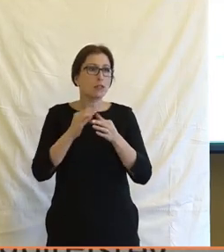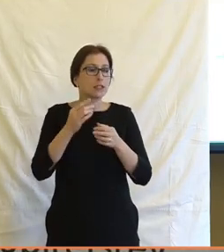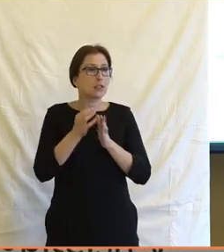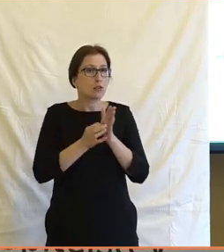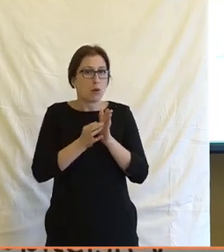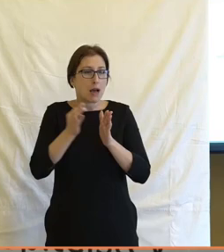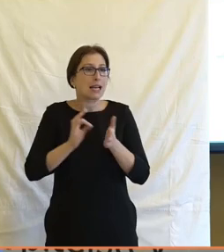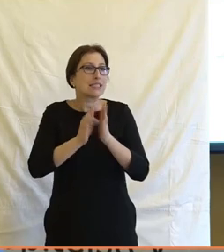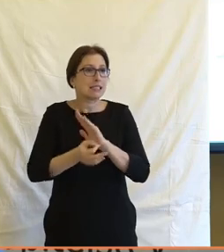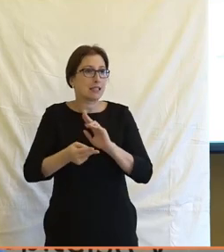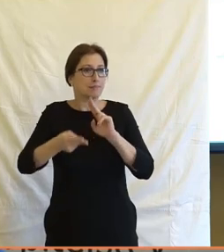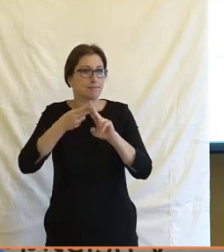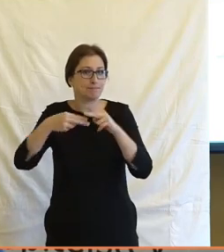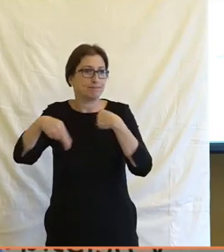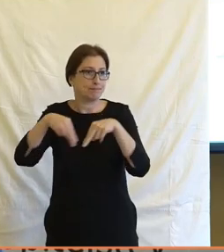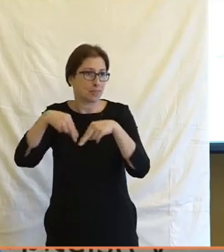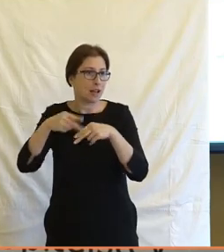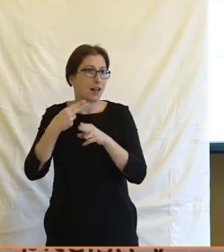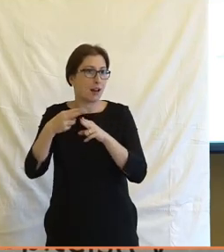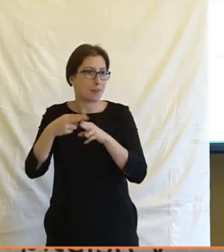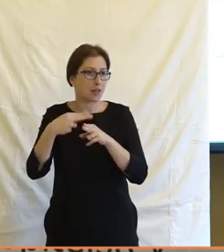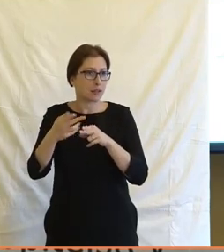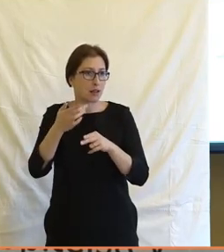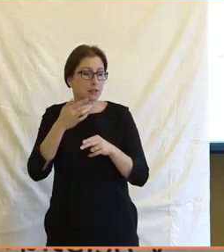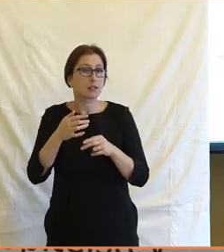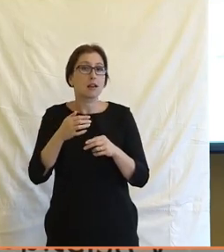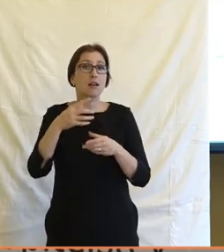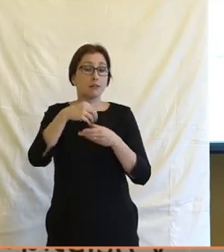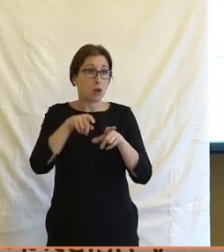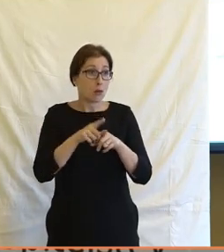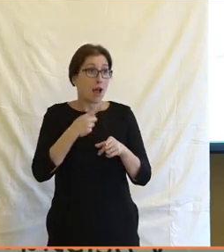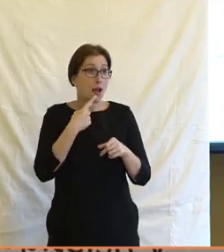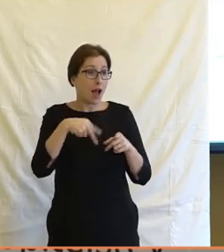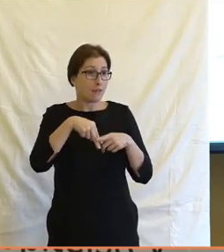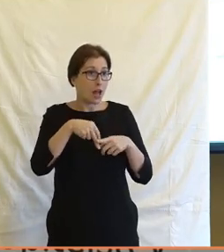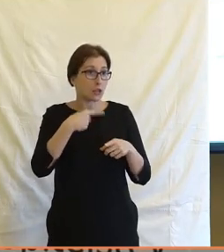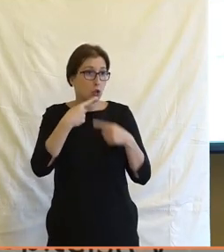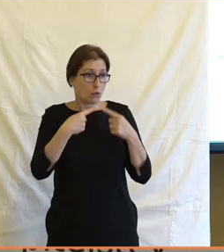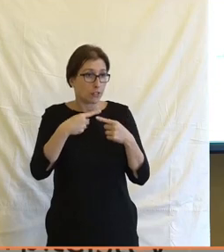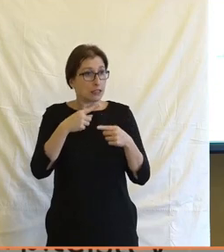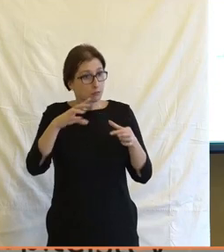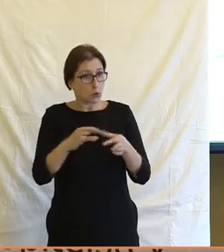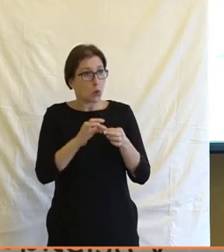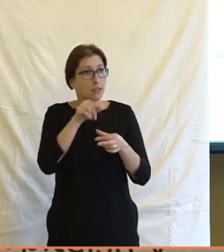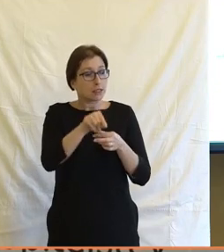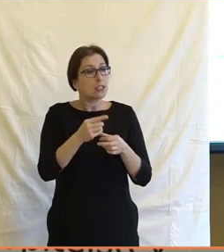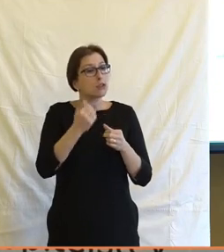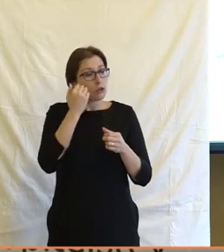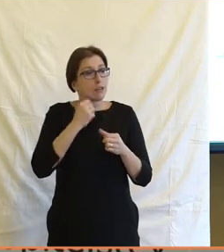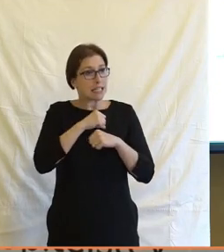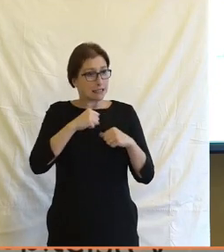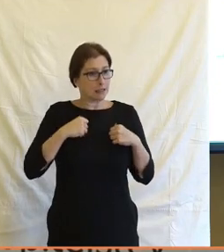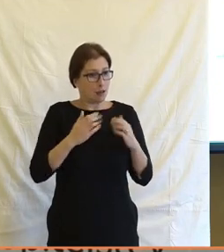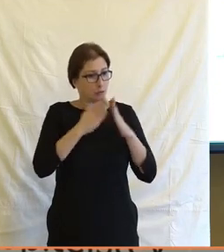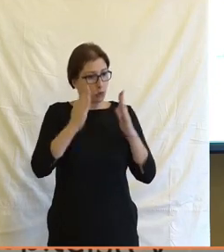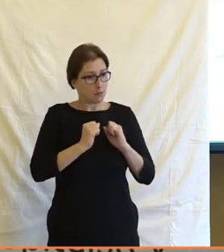ta rehabilitace. A ten afaslovník vlastně opravdu je proto, abyste mohli trénovat i vy doma, aby ten člověk mohl sám trénovat a